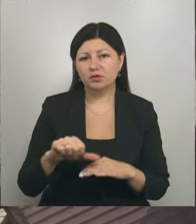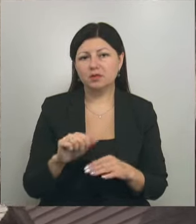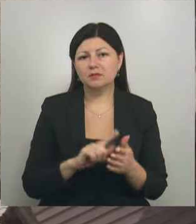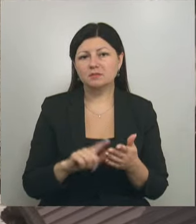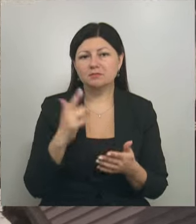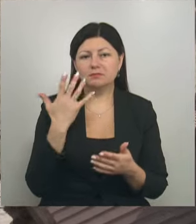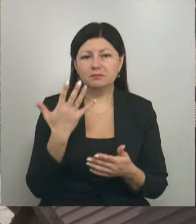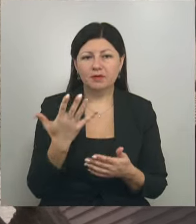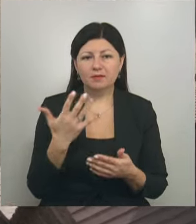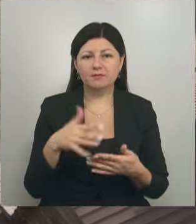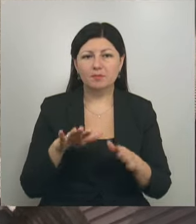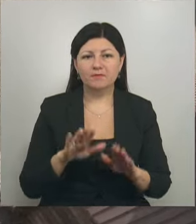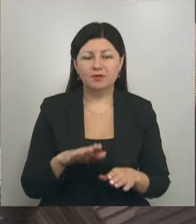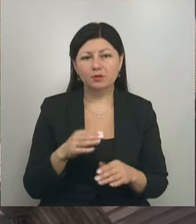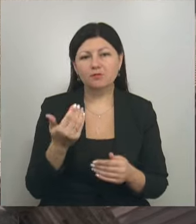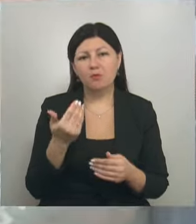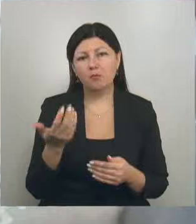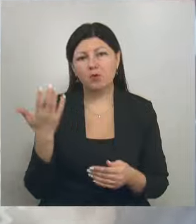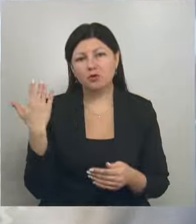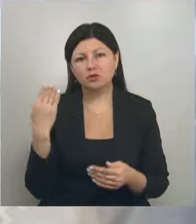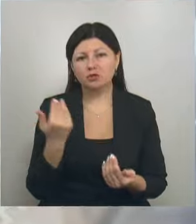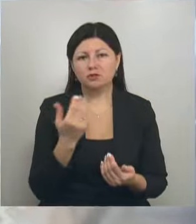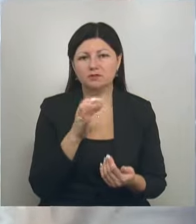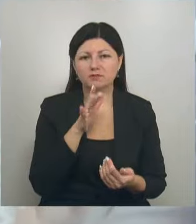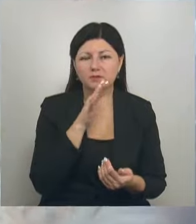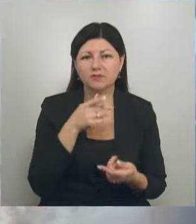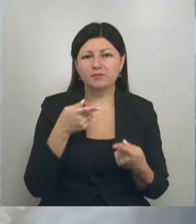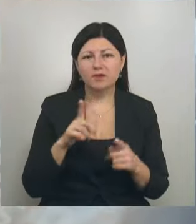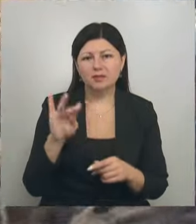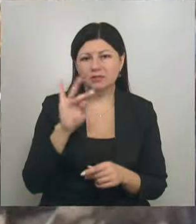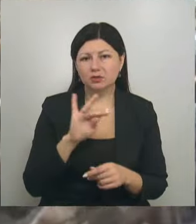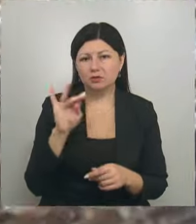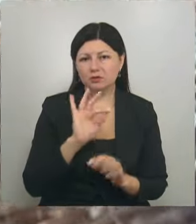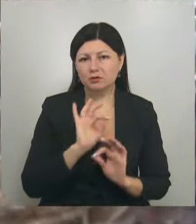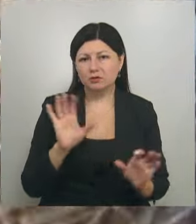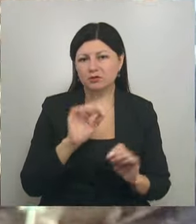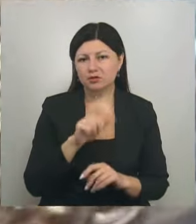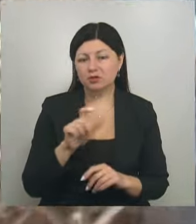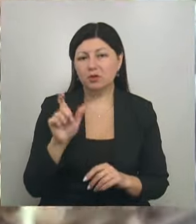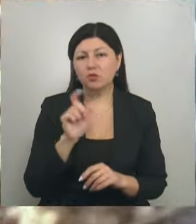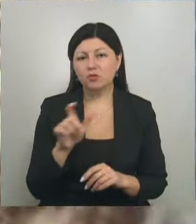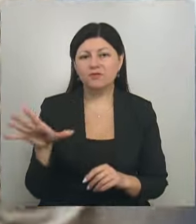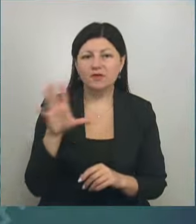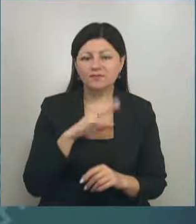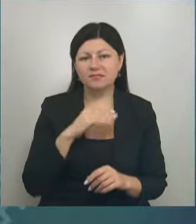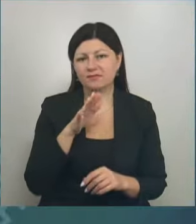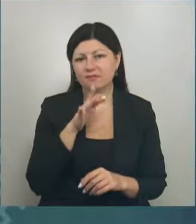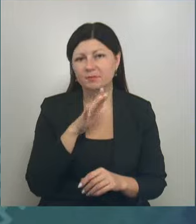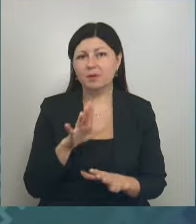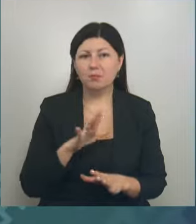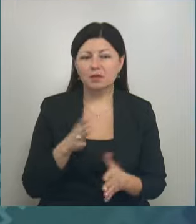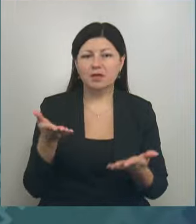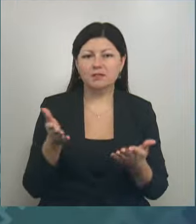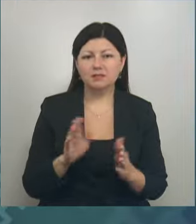75-го павильона ВДНХ его прошлое и современность в реальных историях жителей. Именно люди во все времена были и